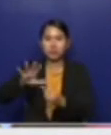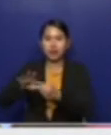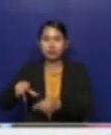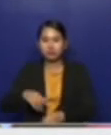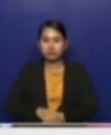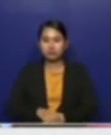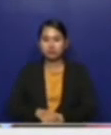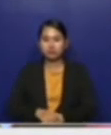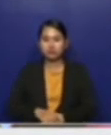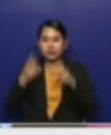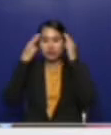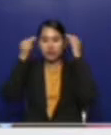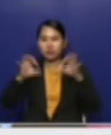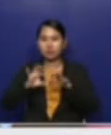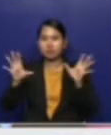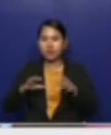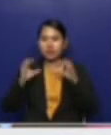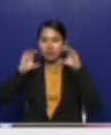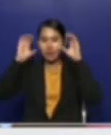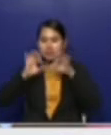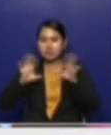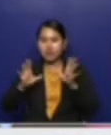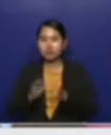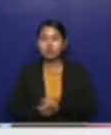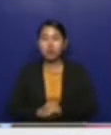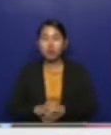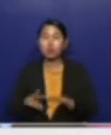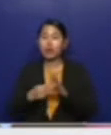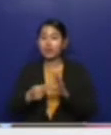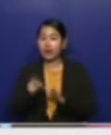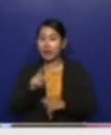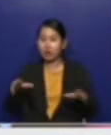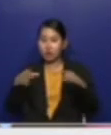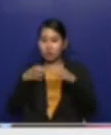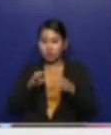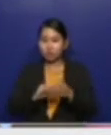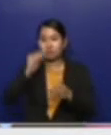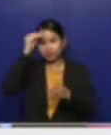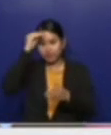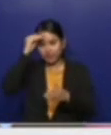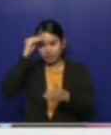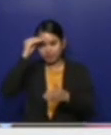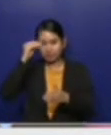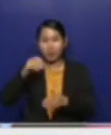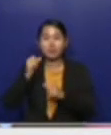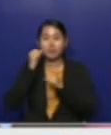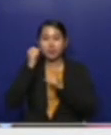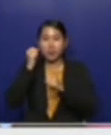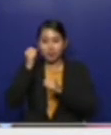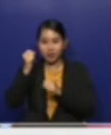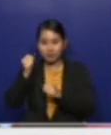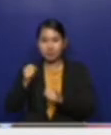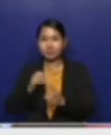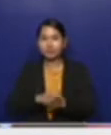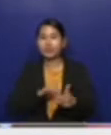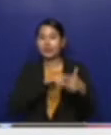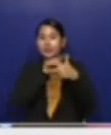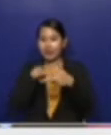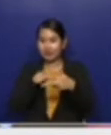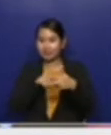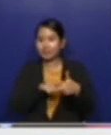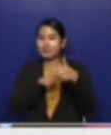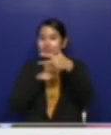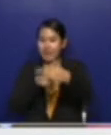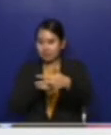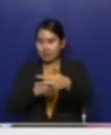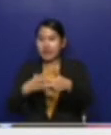ม่ใช่เรื่องของนายกไม่ใช่เรื่องของรัฐบาลแต่ประเด็นข้อเรียกร้องของเยาวชนปลดแอกและก็สนท.เนี่ยเข